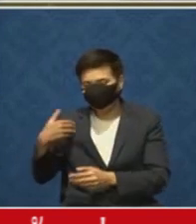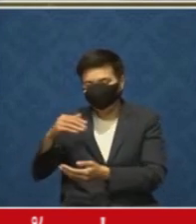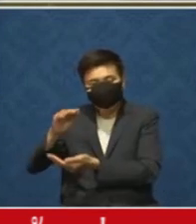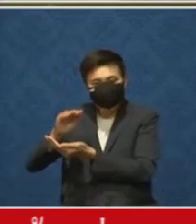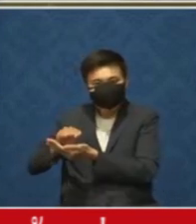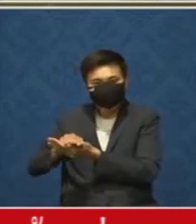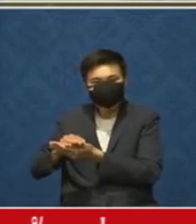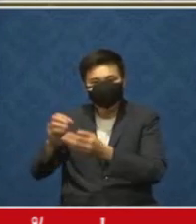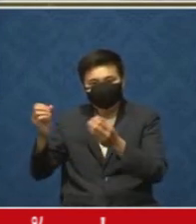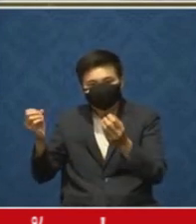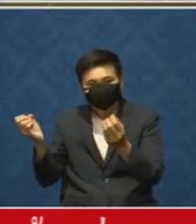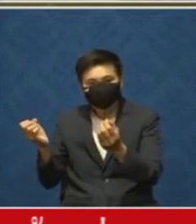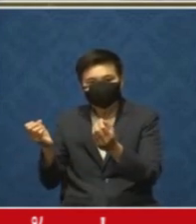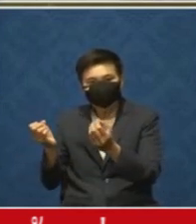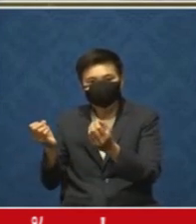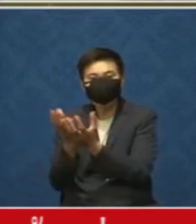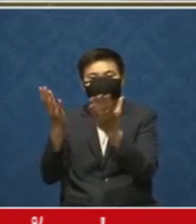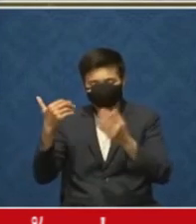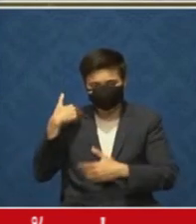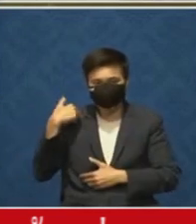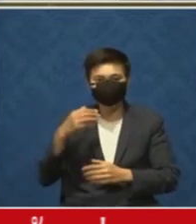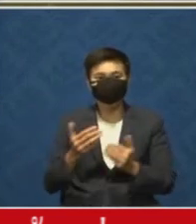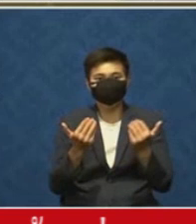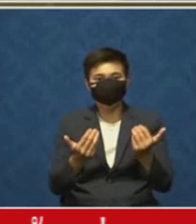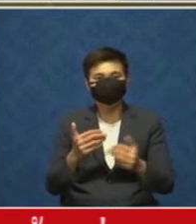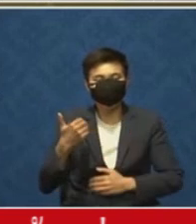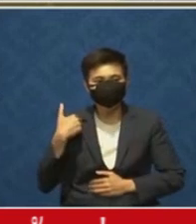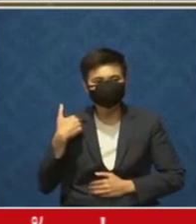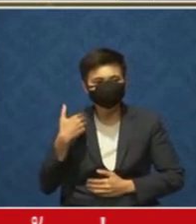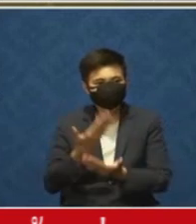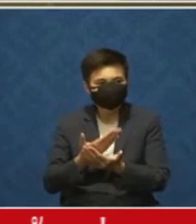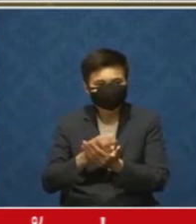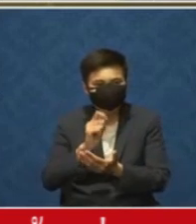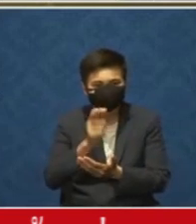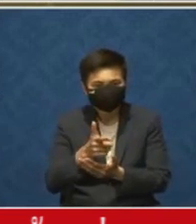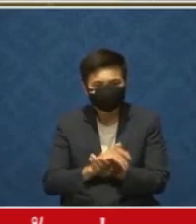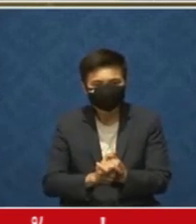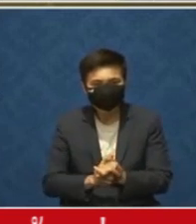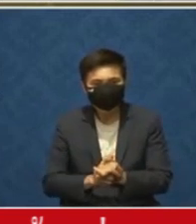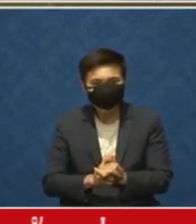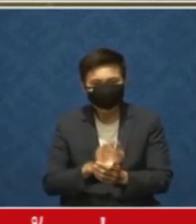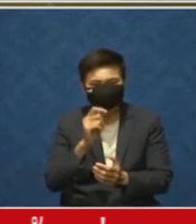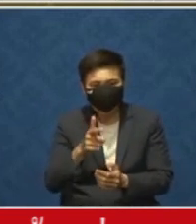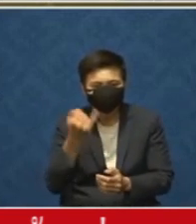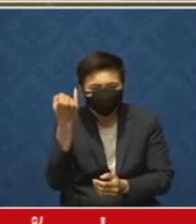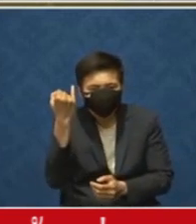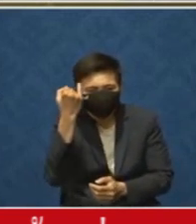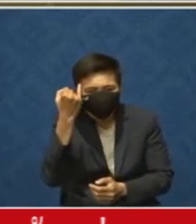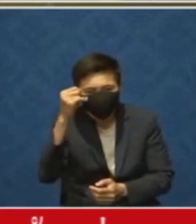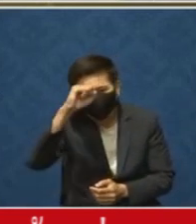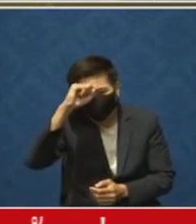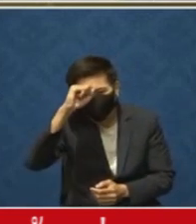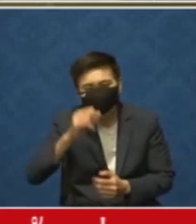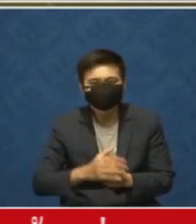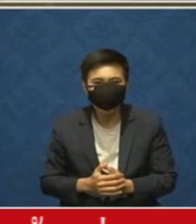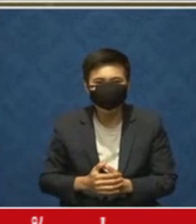นะครับขณะนี้ท่านประธานครับเรามีค่าโง่เรือดำน้ำเนี่ยที่ต้องจ่ายไปทั้